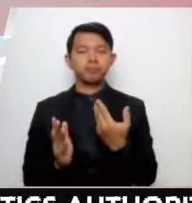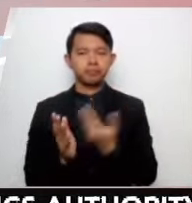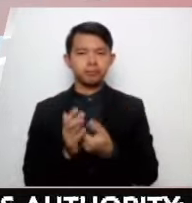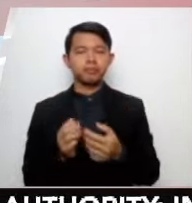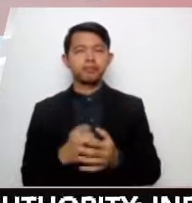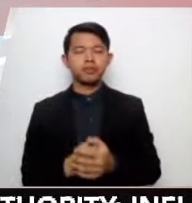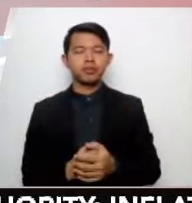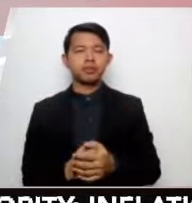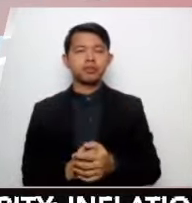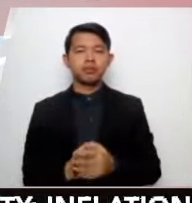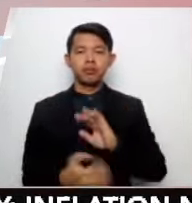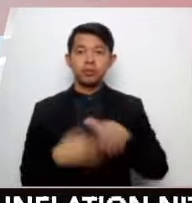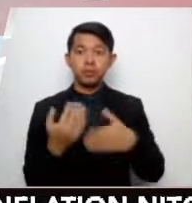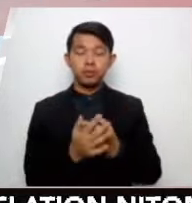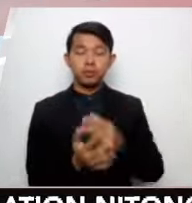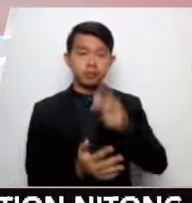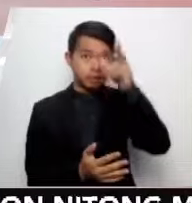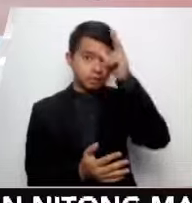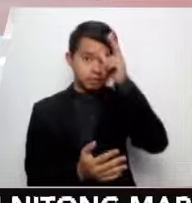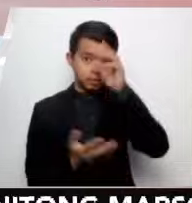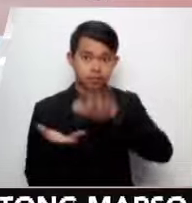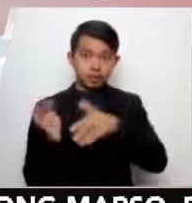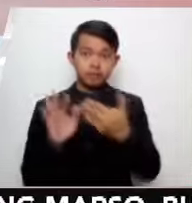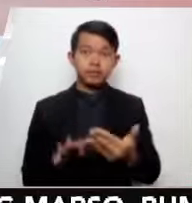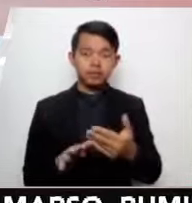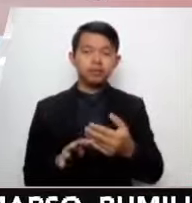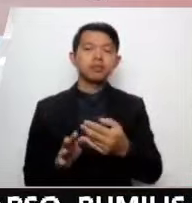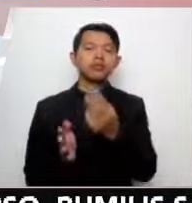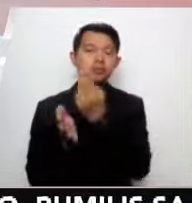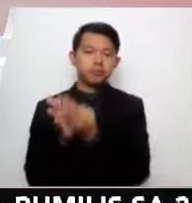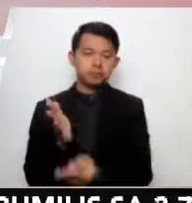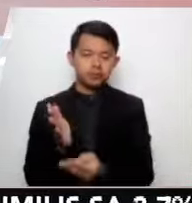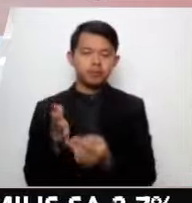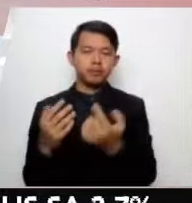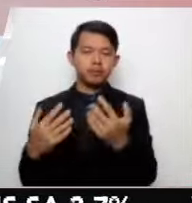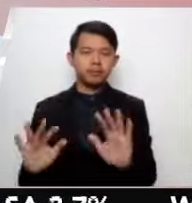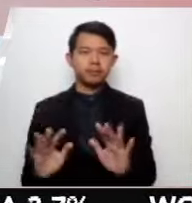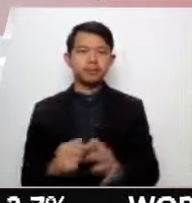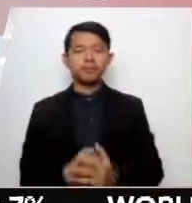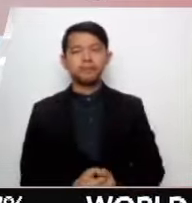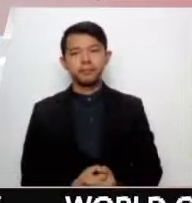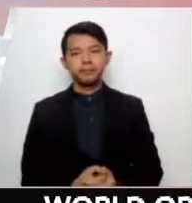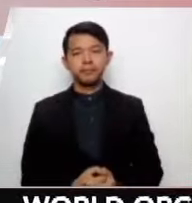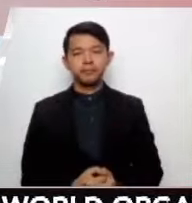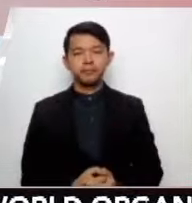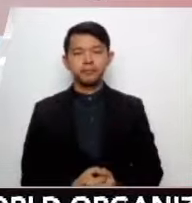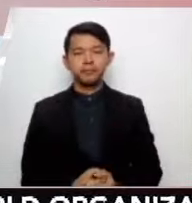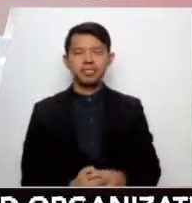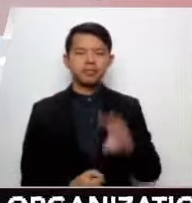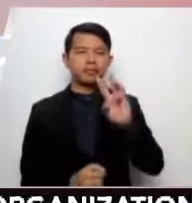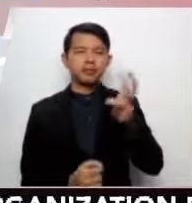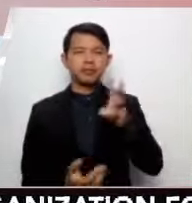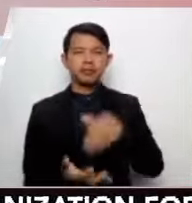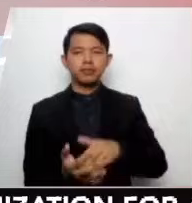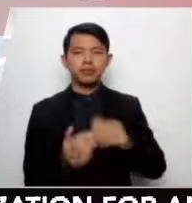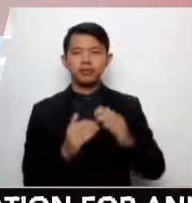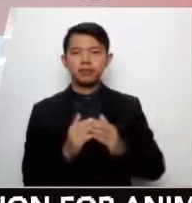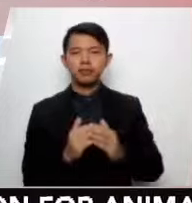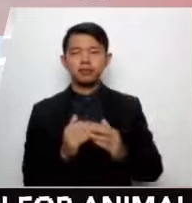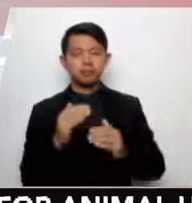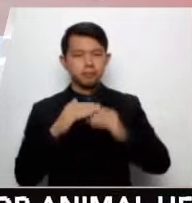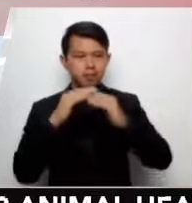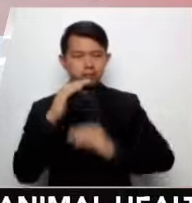rin yung mga namatay at yyung kinal pa natin almost 60,000 all in all Iyung lahat ng